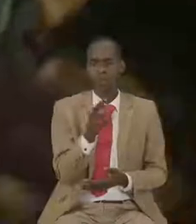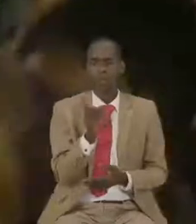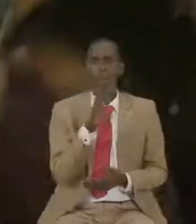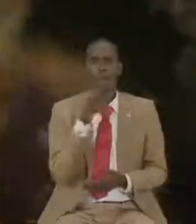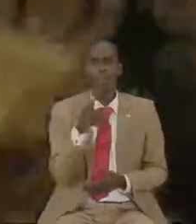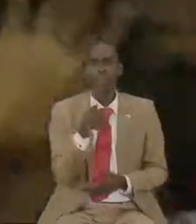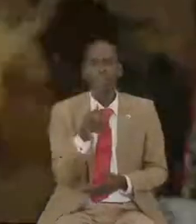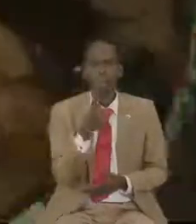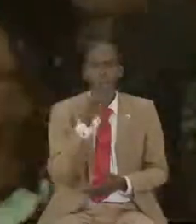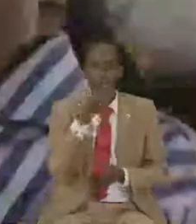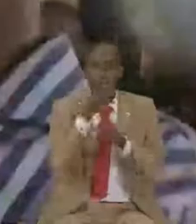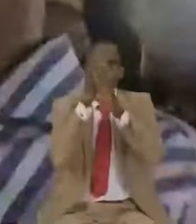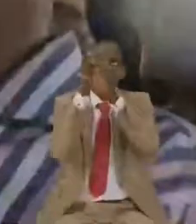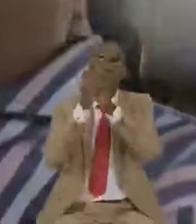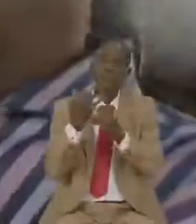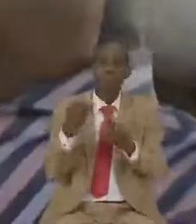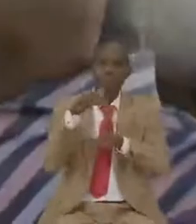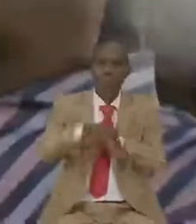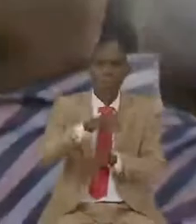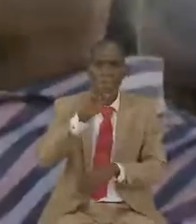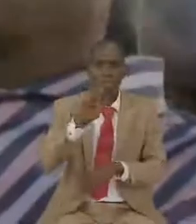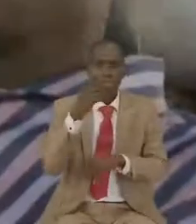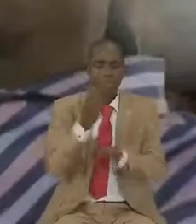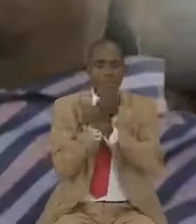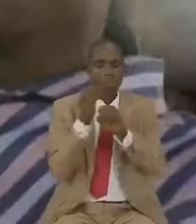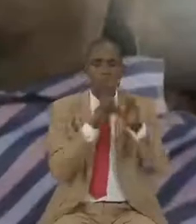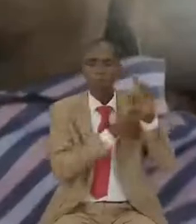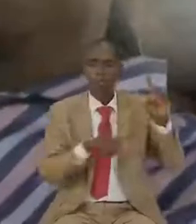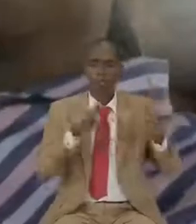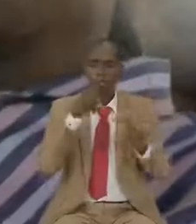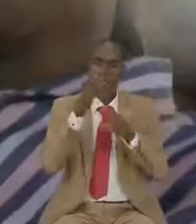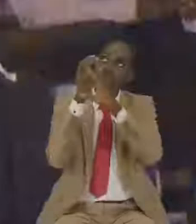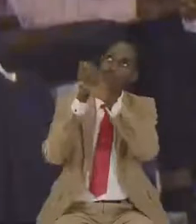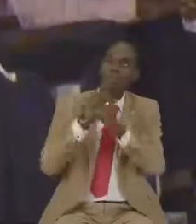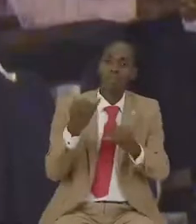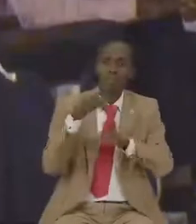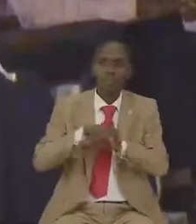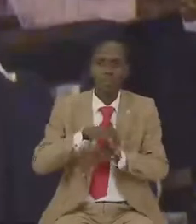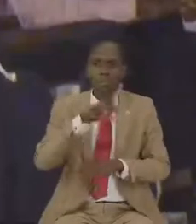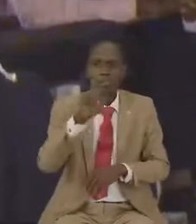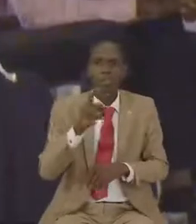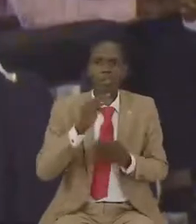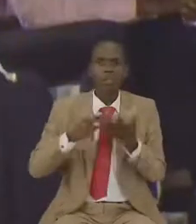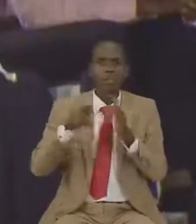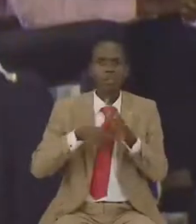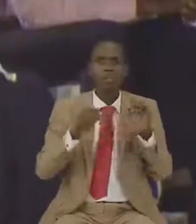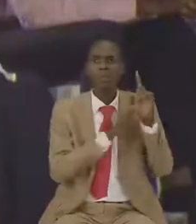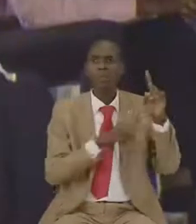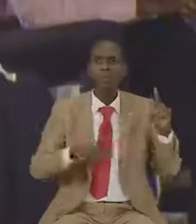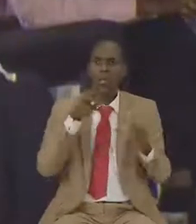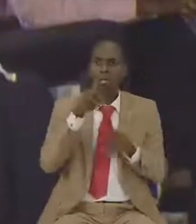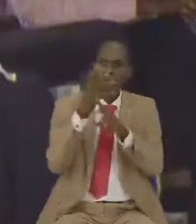gloire. Es-tu là? Où es-tu? Est-ce que tu vas recevoir ce soir le salut du Seigneur? Est-ce que tu